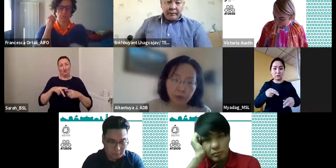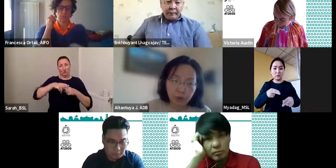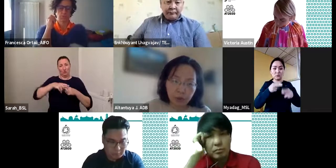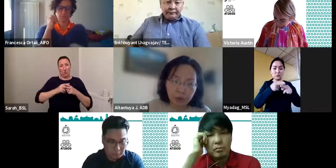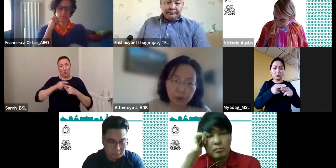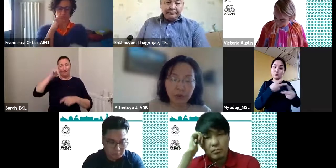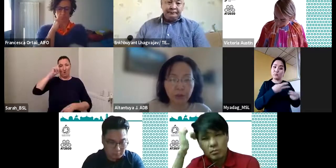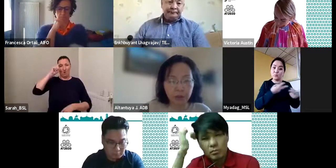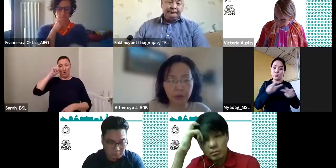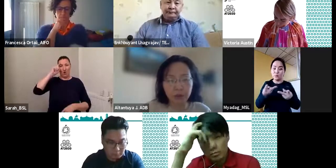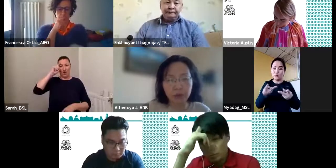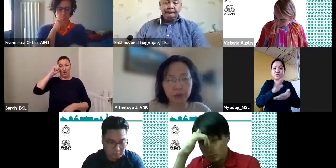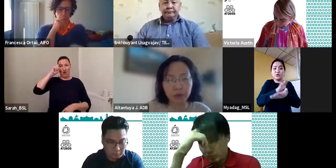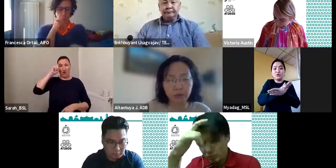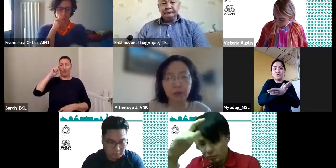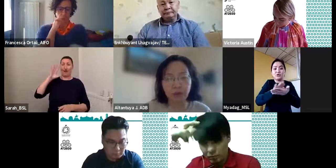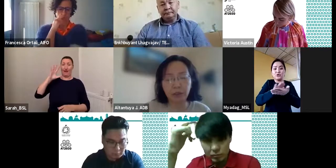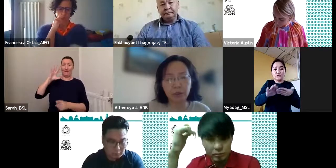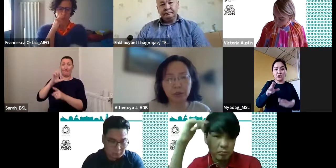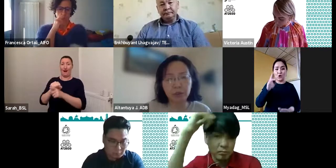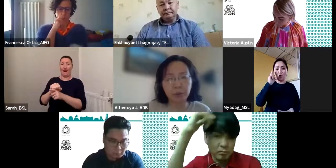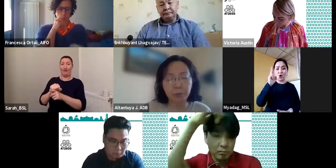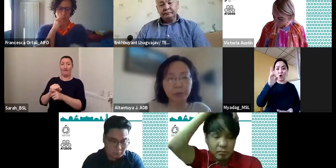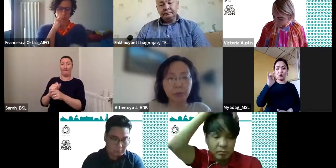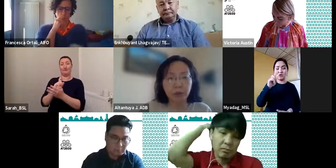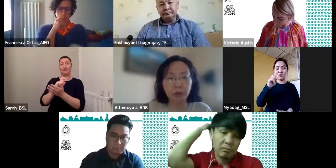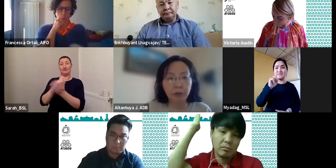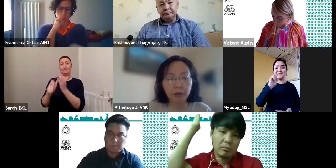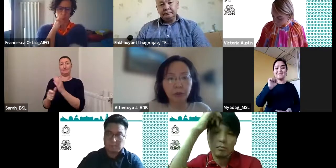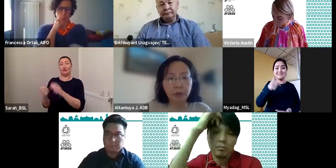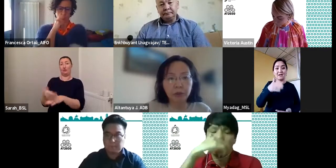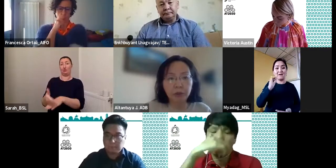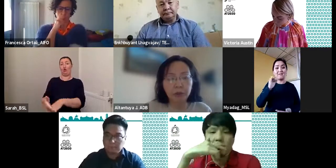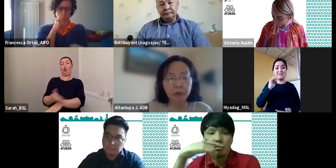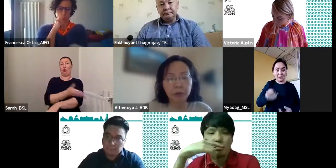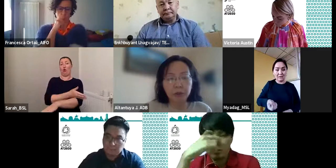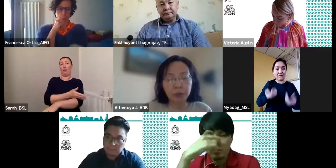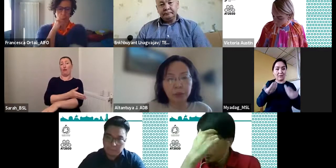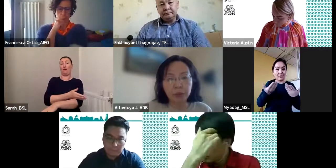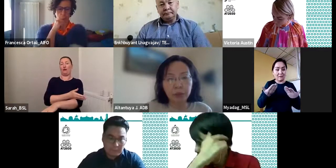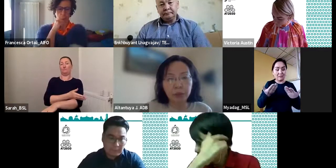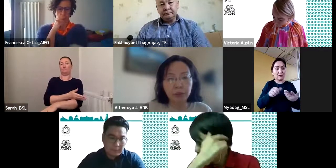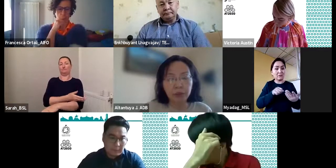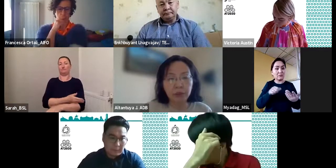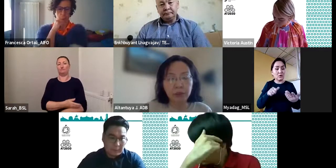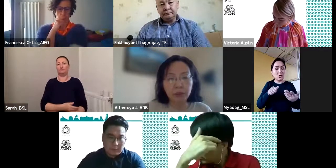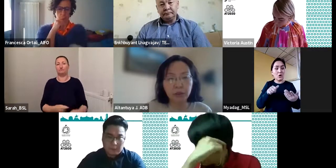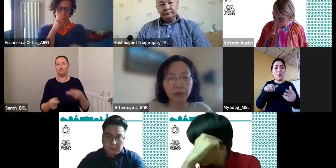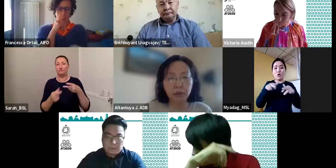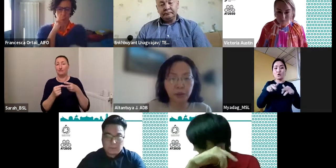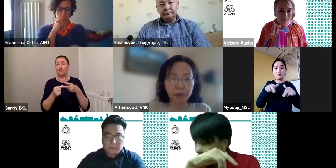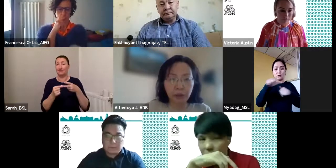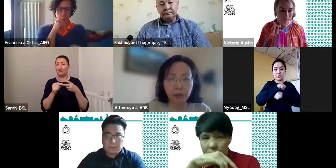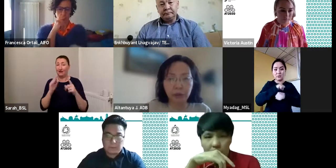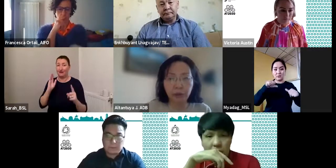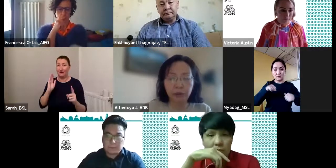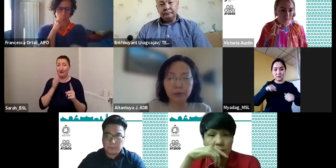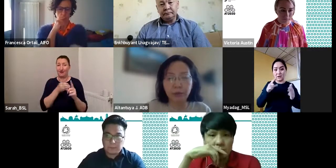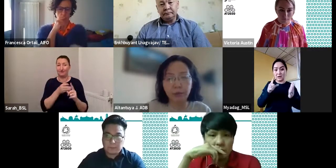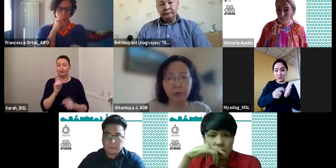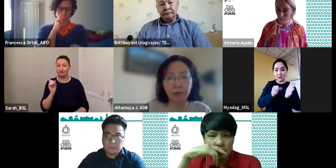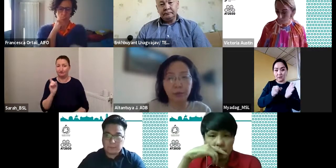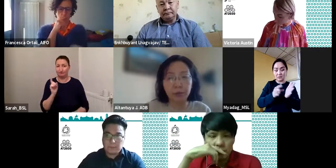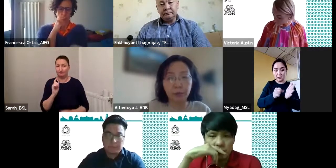үйлчилгээний бүр цоо шин концепцийг загварыг гаргая гэж үзсэн. Тэр нь юу гэхээр хөгжлийн бэрхшээлтэй иргэдэд хэрэгцээ бол олон талын